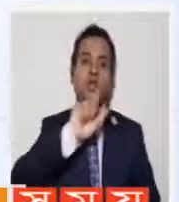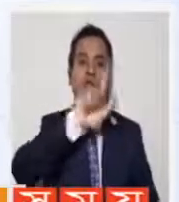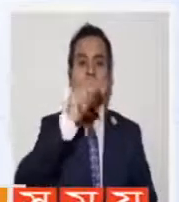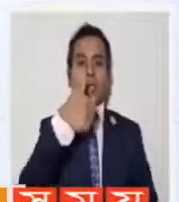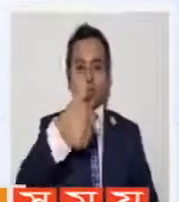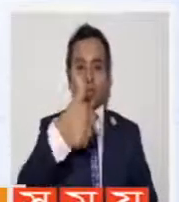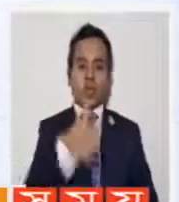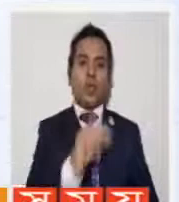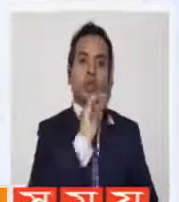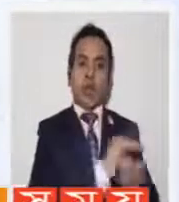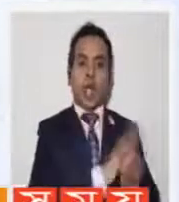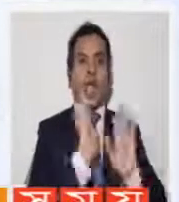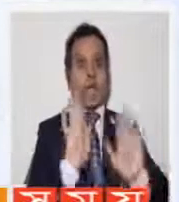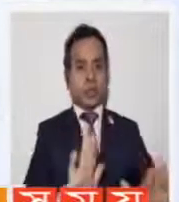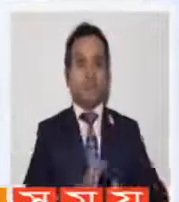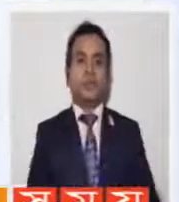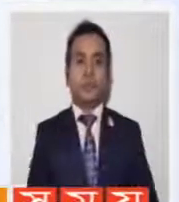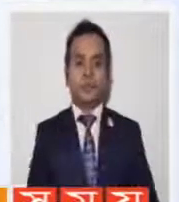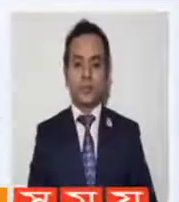১৬,৫৬,৫১৪, বর্তমানে মজুত আছে